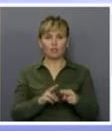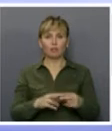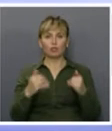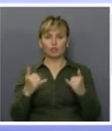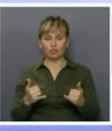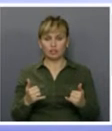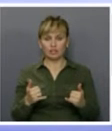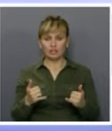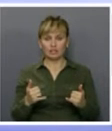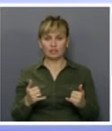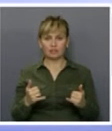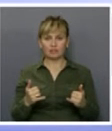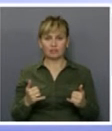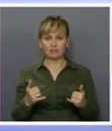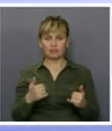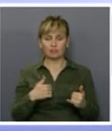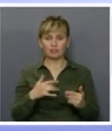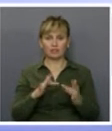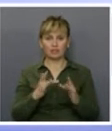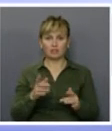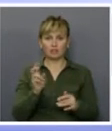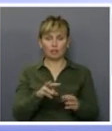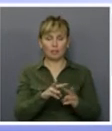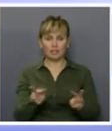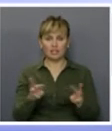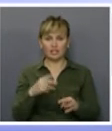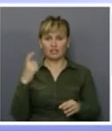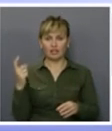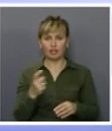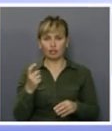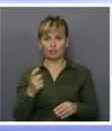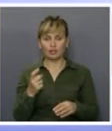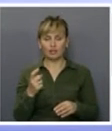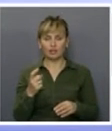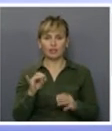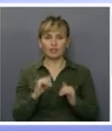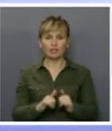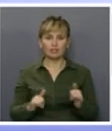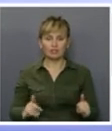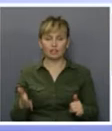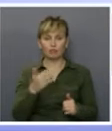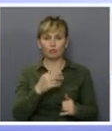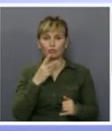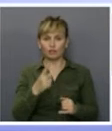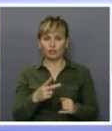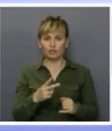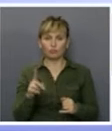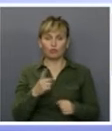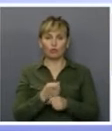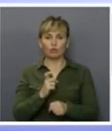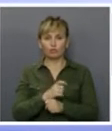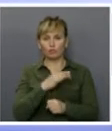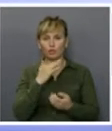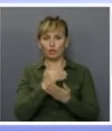возьмем, зайдем на сайт, допустим, Министерства экономики и развития, мы увидим, что очень много